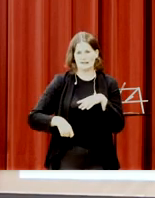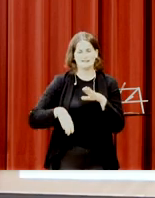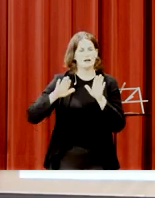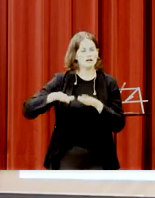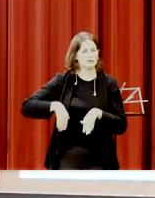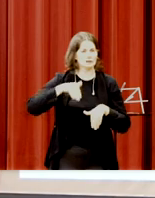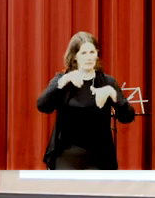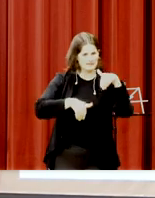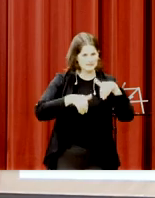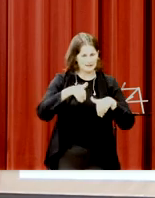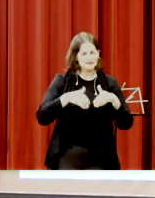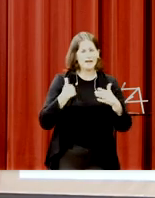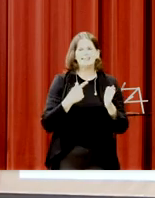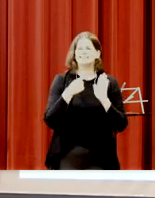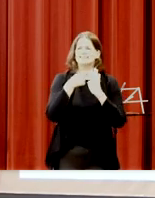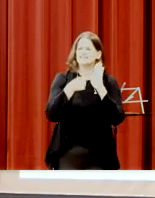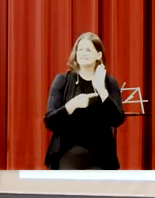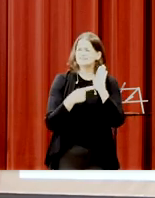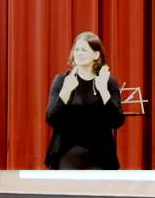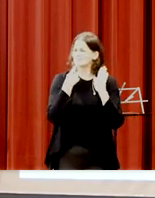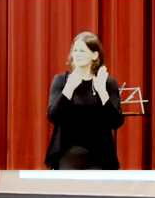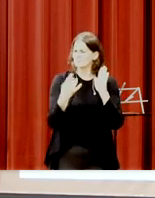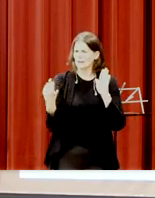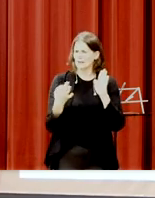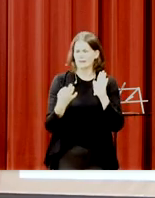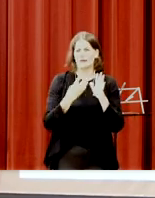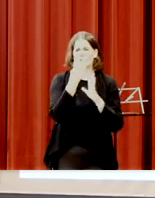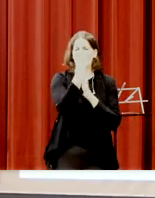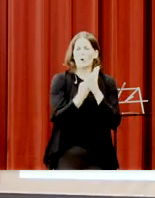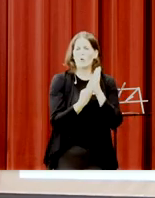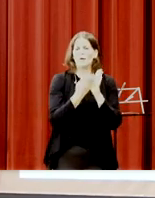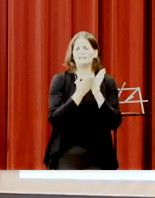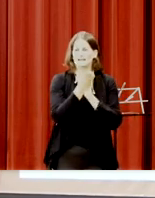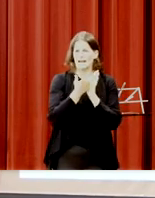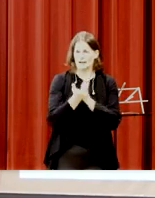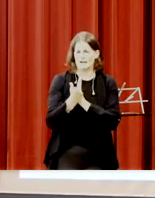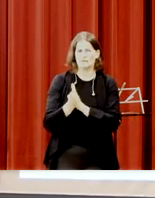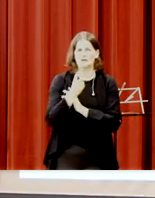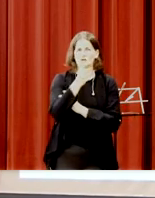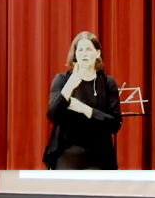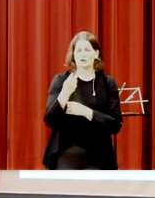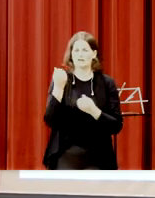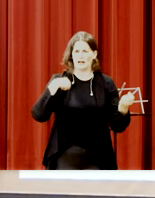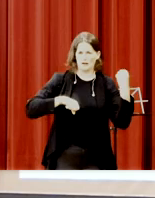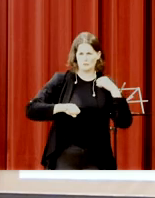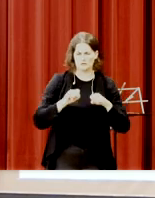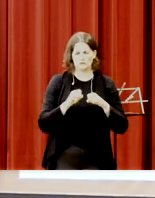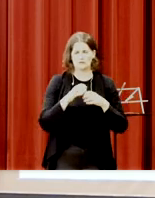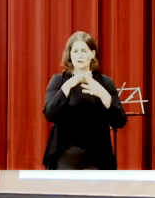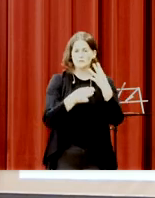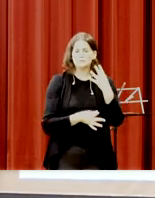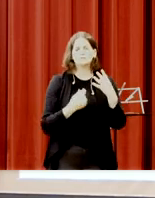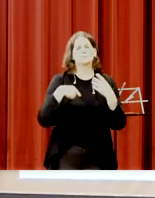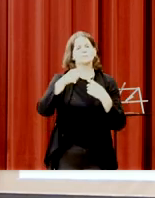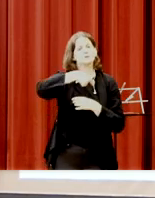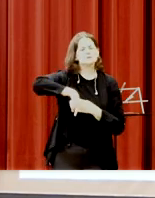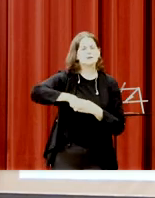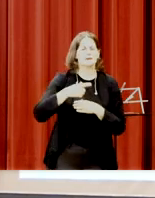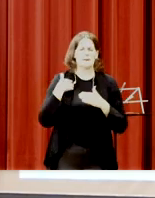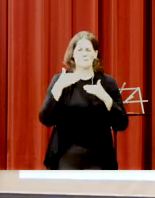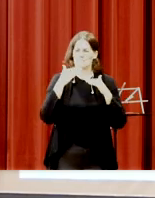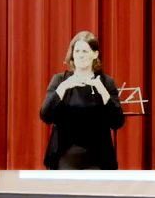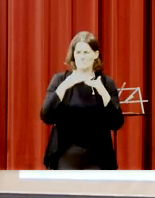aquells elements que considerem mínims i assolibles per poder revertir la situació, per poder reforçar el